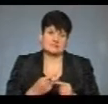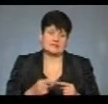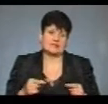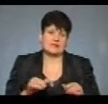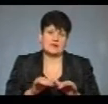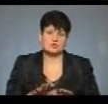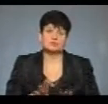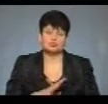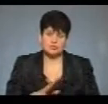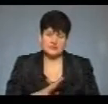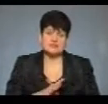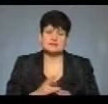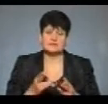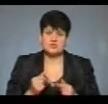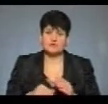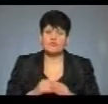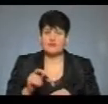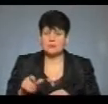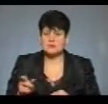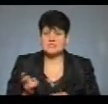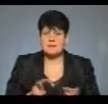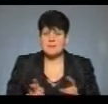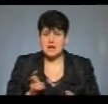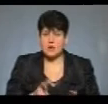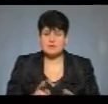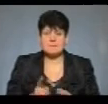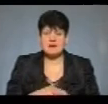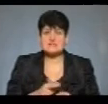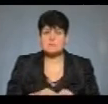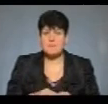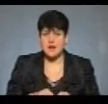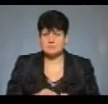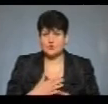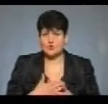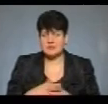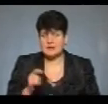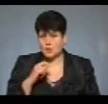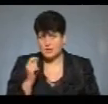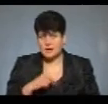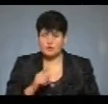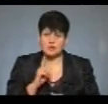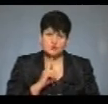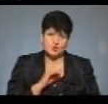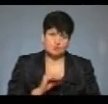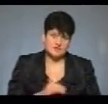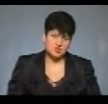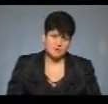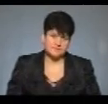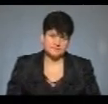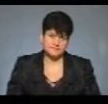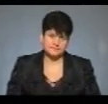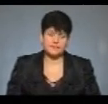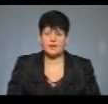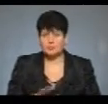були, звичайно ж, виборці інколи приходили на виборчі дільниці без паспорту громадянина України або тимчасового посвідчення.